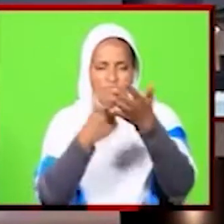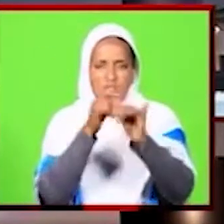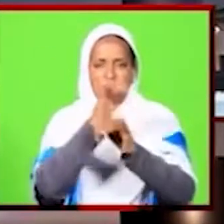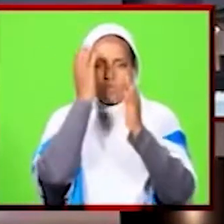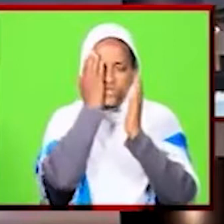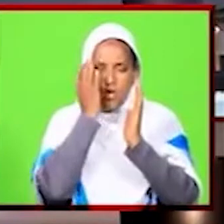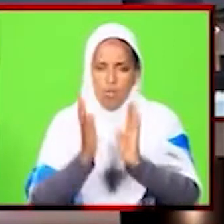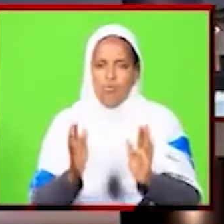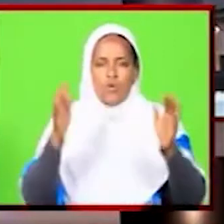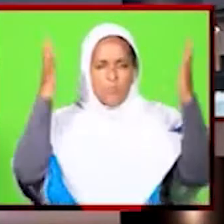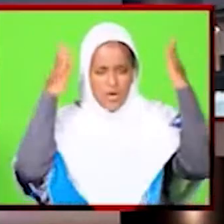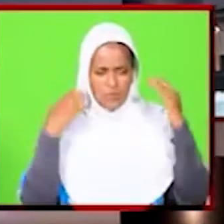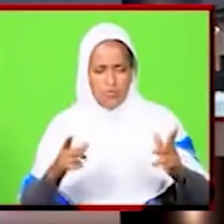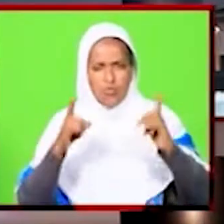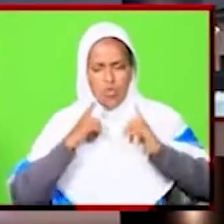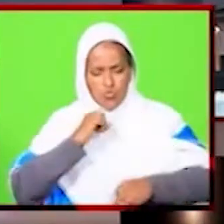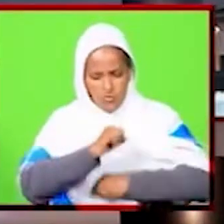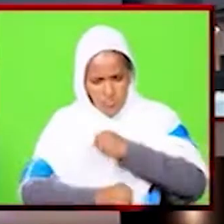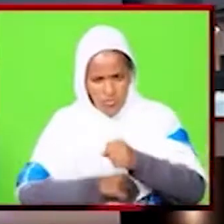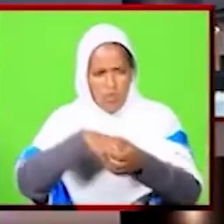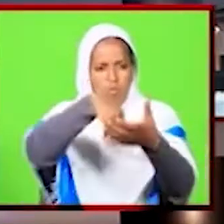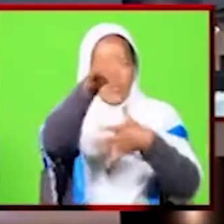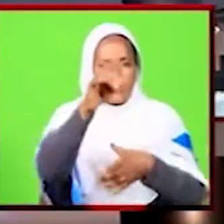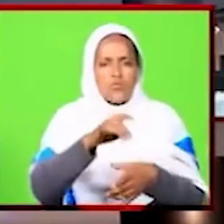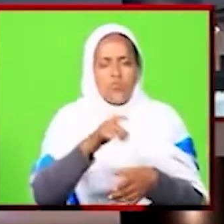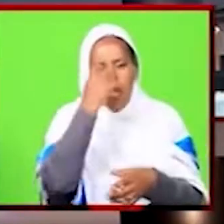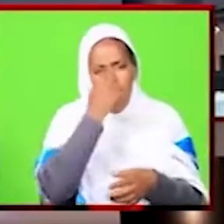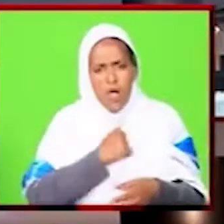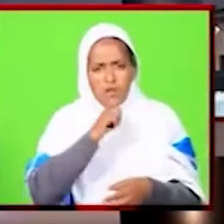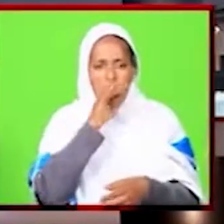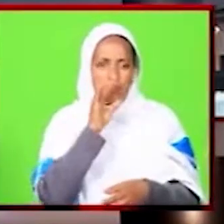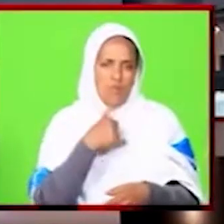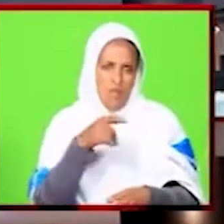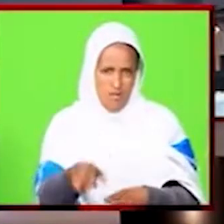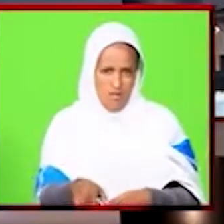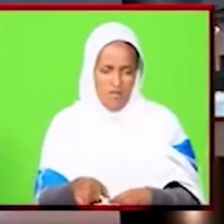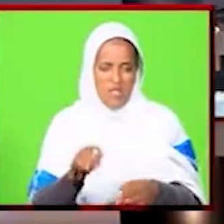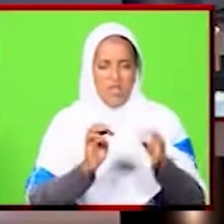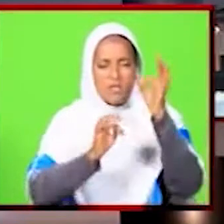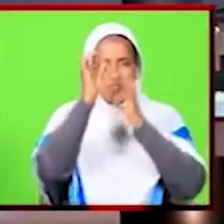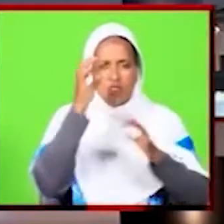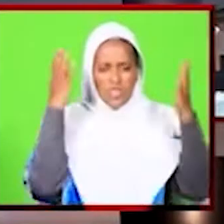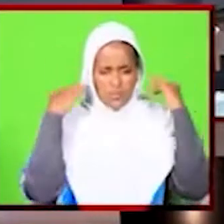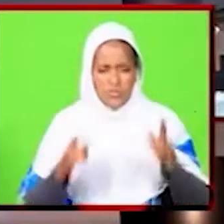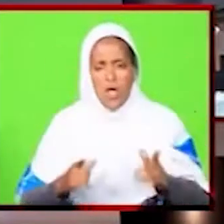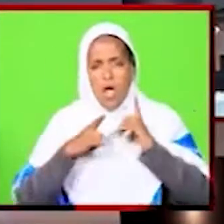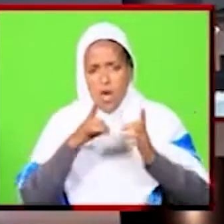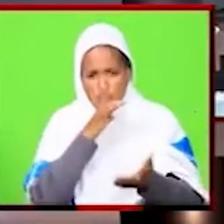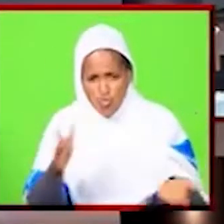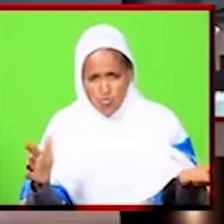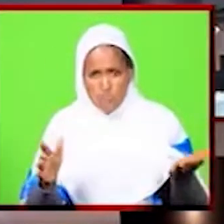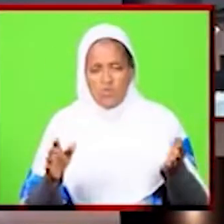ነው ማለት ነው። እንደዚሁም እስራኤላውያን በግብፅ መኖራቸውን መሰቃየታቸውን ከዚያ መውጣታቸውን አናምንም የሚሉ ሰዎች ነበሩ። ይህ ተረት